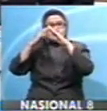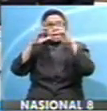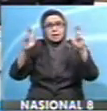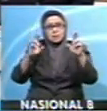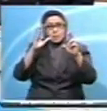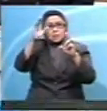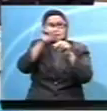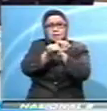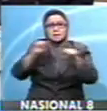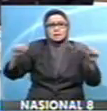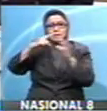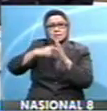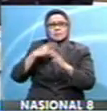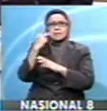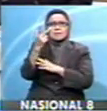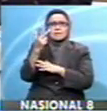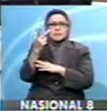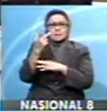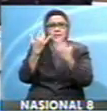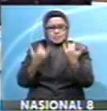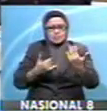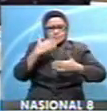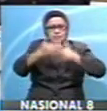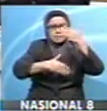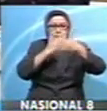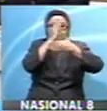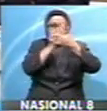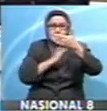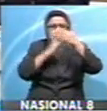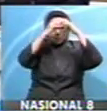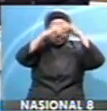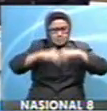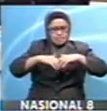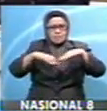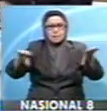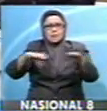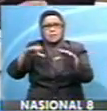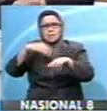sepenuhnya Mac ini ketika ini kerja merubuhkan struktur bangunan sedang giat dilakukan